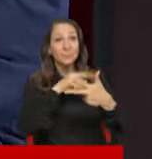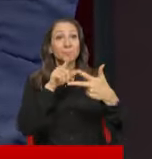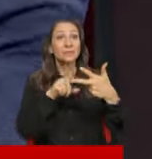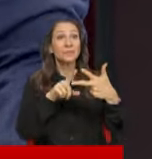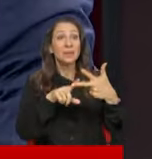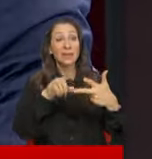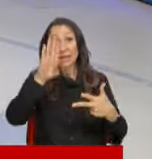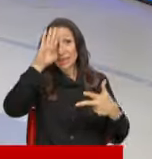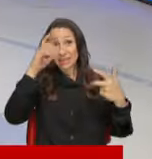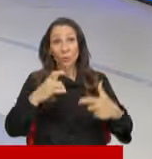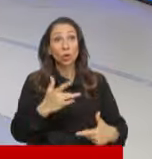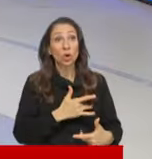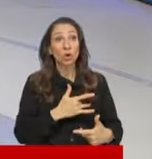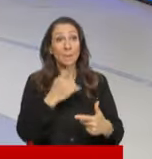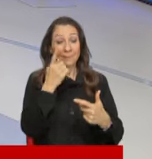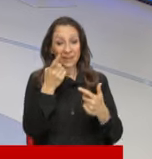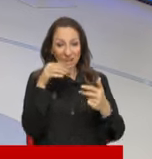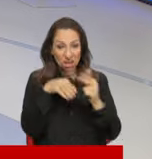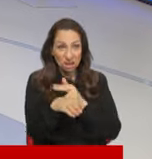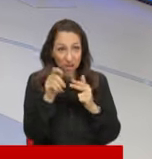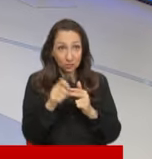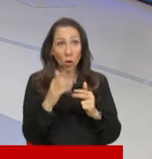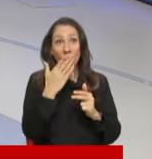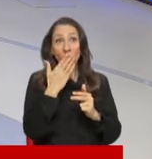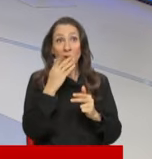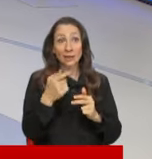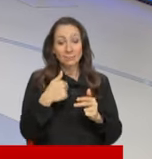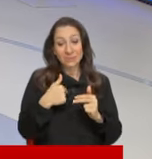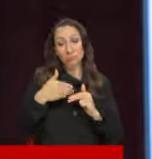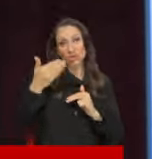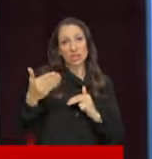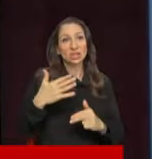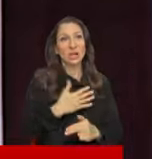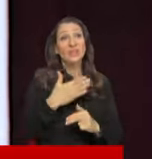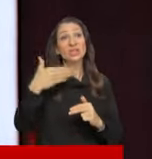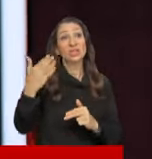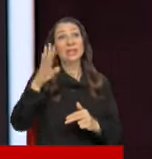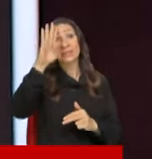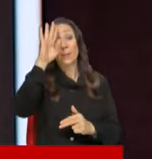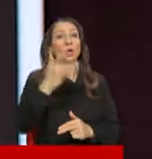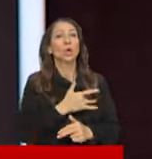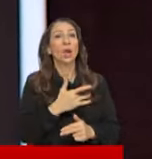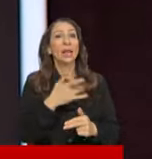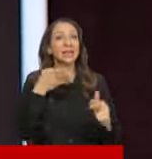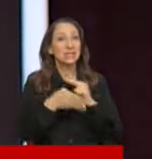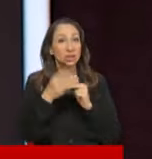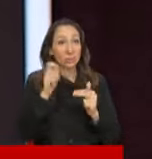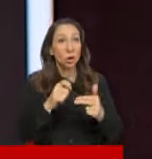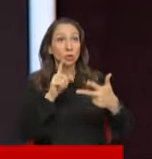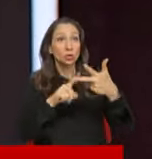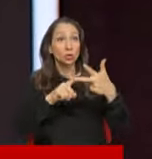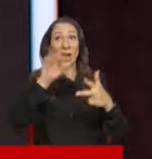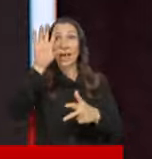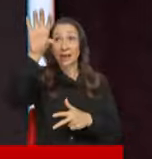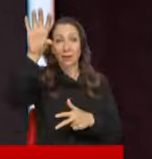ekran İstanbul Gönüllüleri bir giriş yapacak okullarda bizim dışımızda CHP'nin dışında İstanbul Gönüllüleri giriş yapacak 3